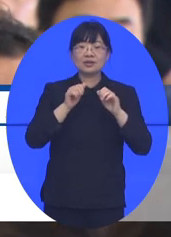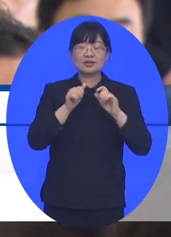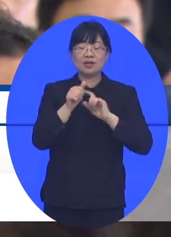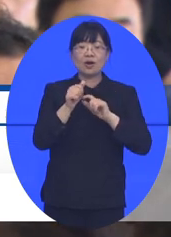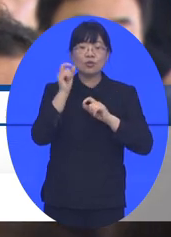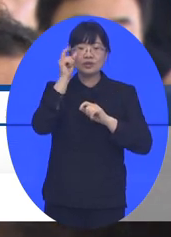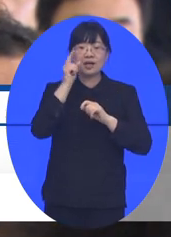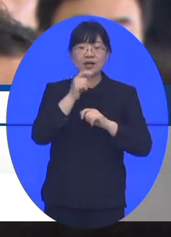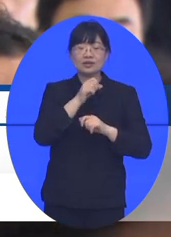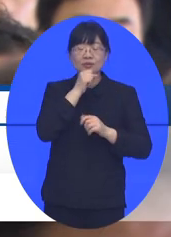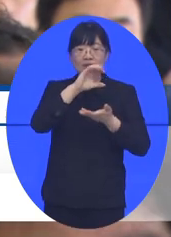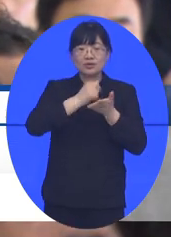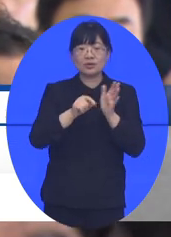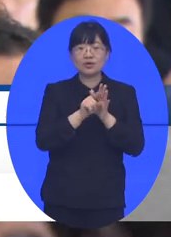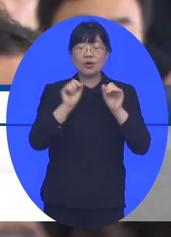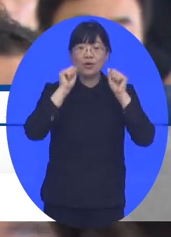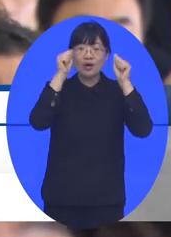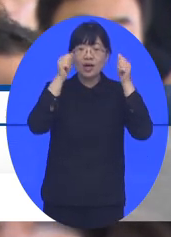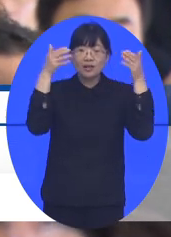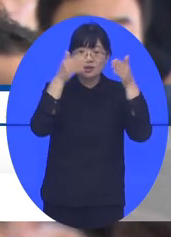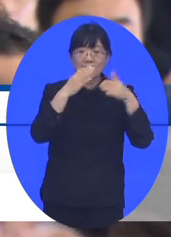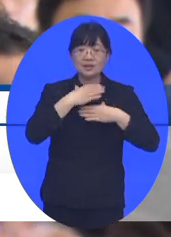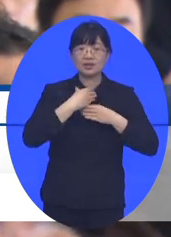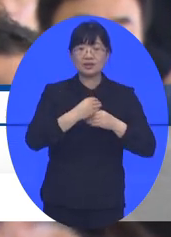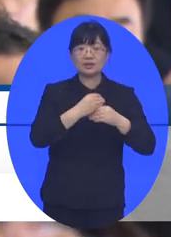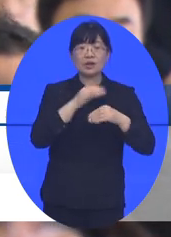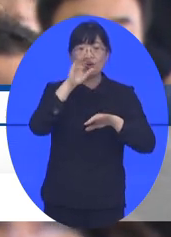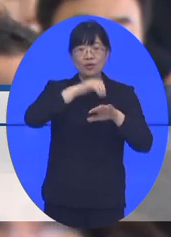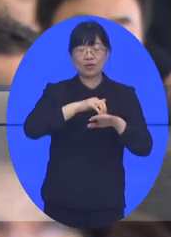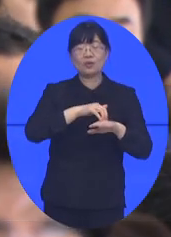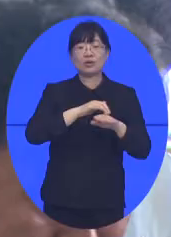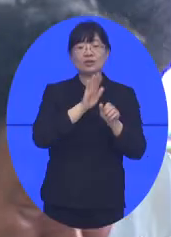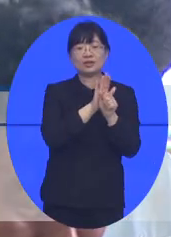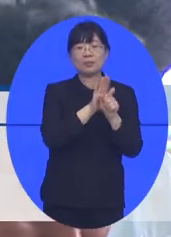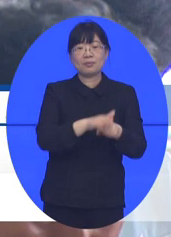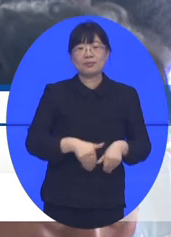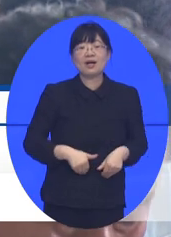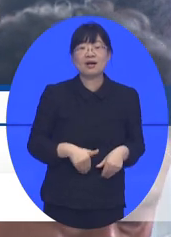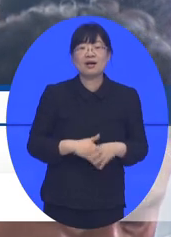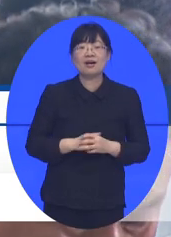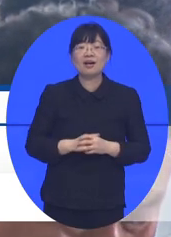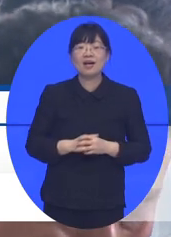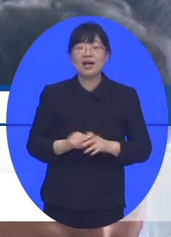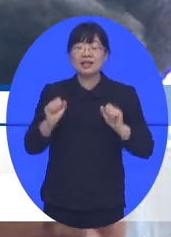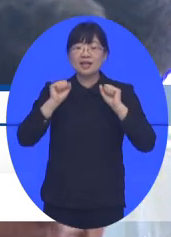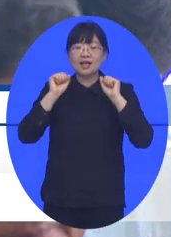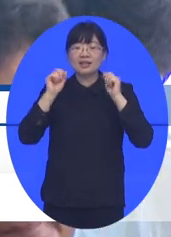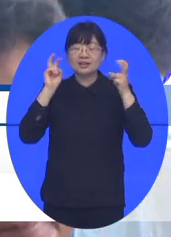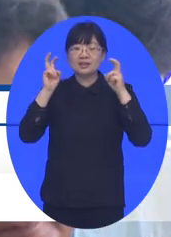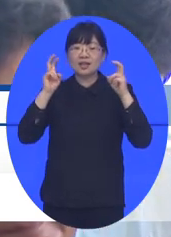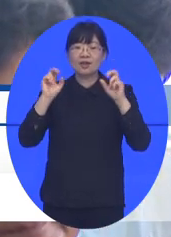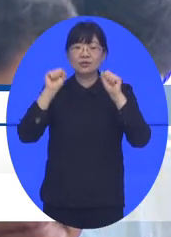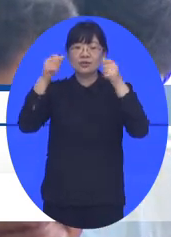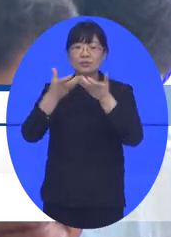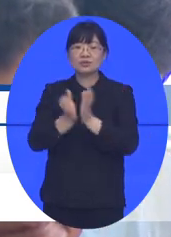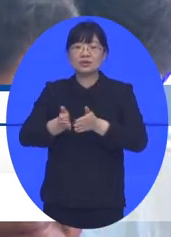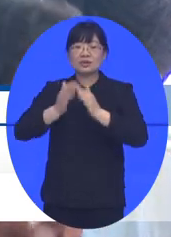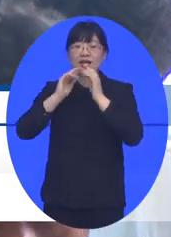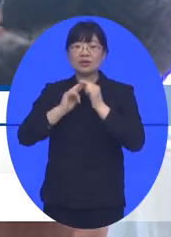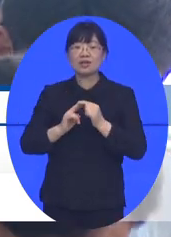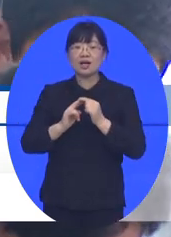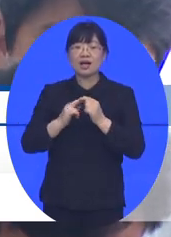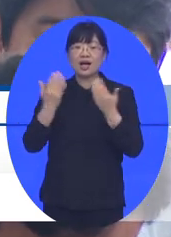성적을 거두기 위해서는 운동에 전념할 수 있는 안정적인 훈련 지원이 필요합니다. 직장운동경기부 창단이라든지 운동부,